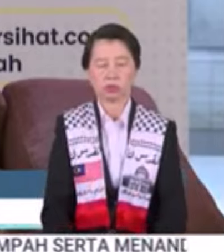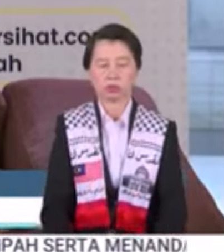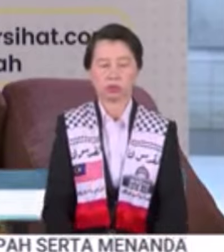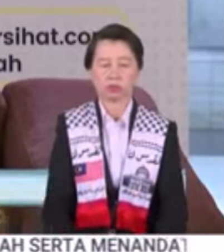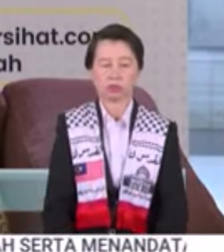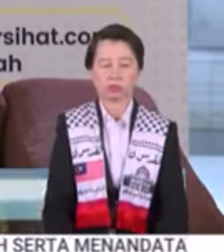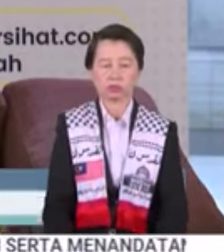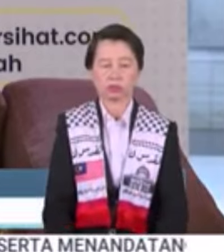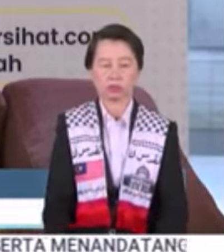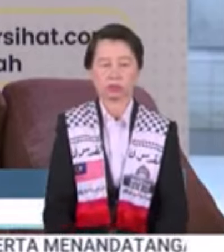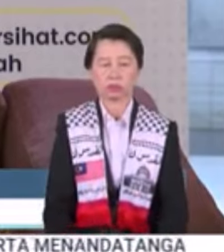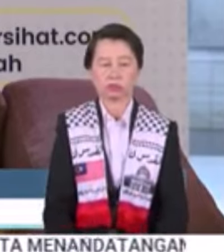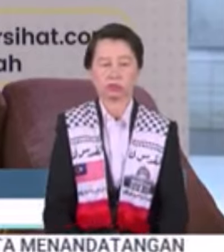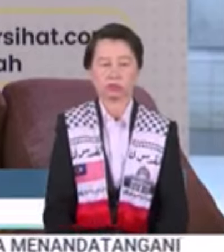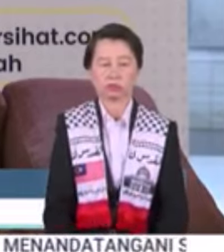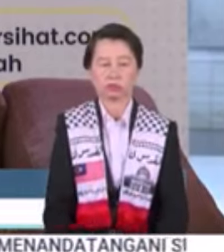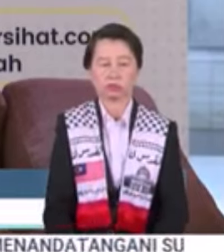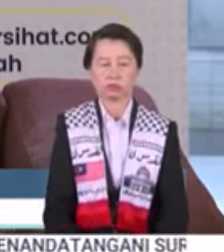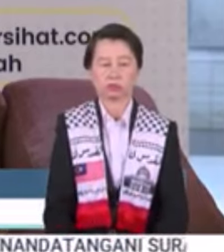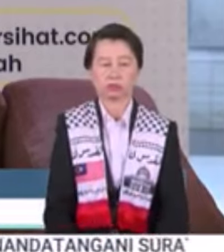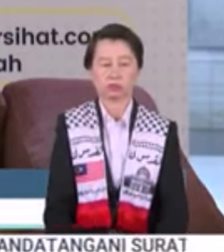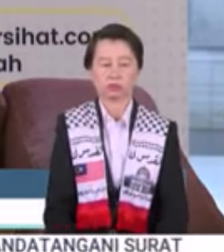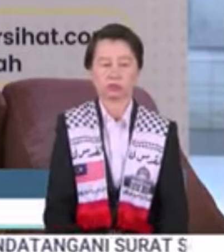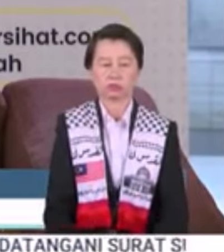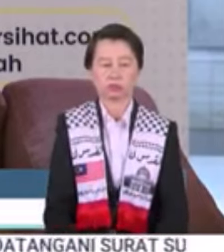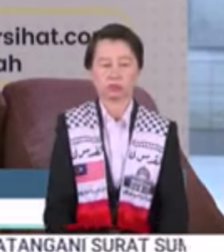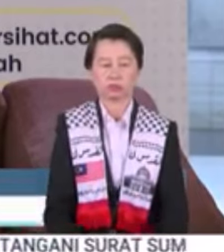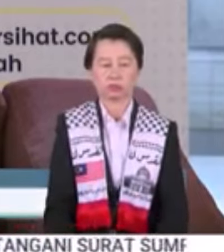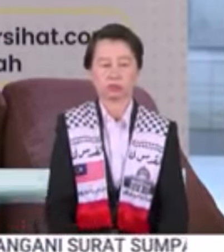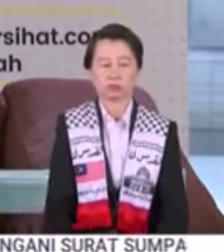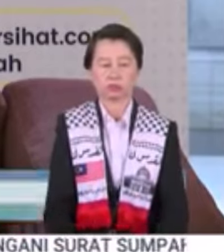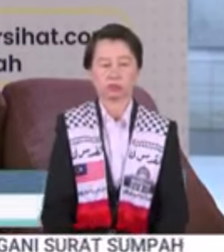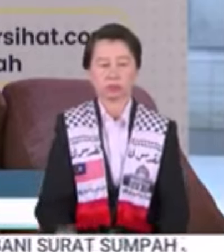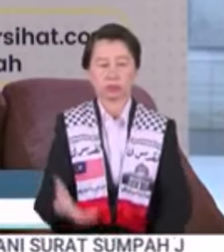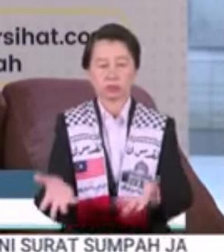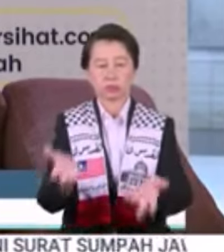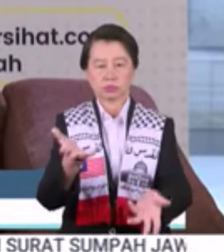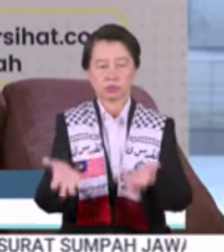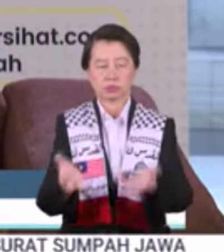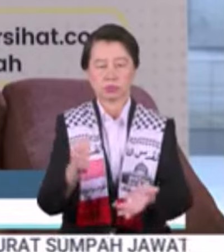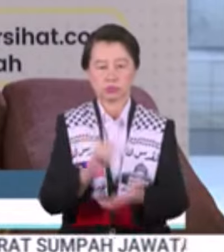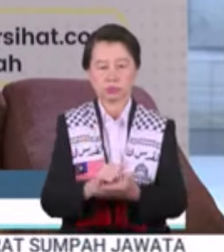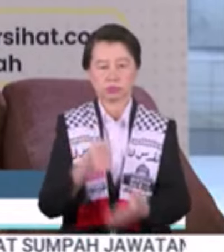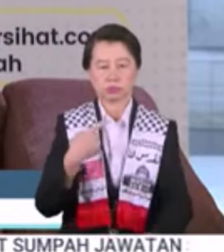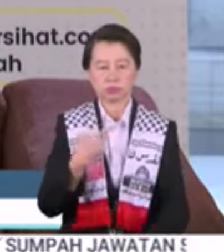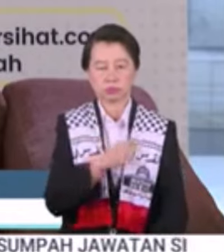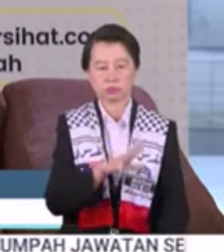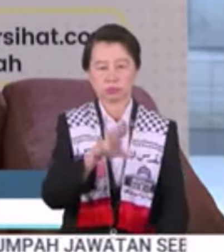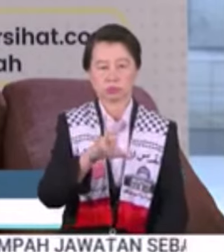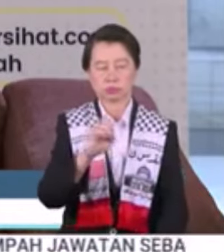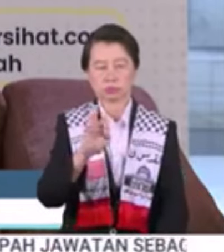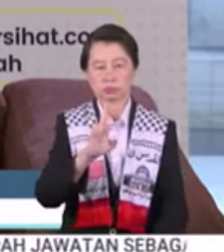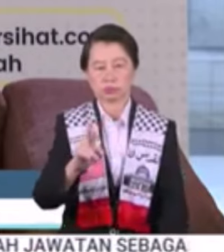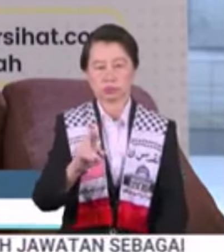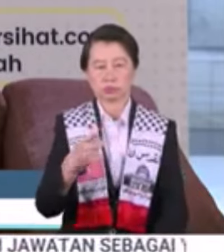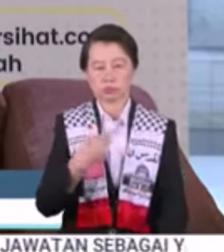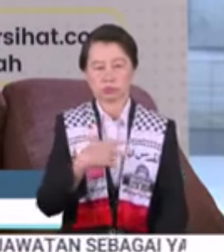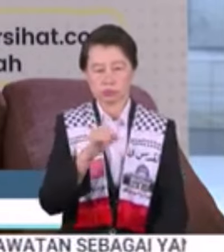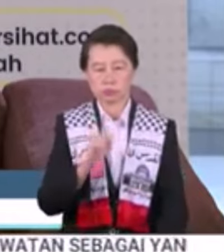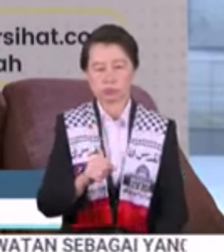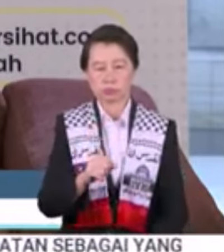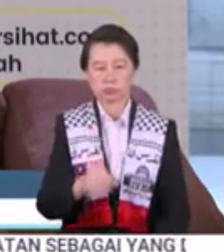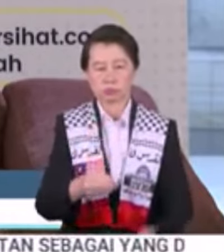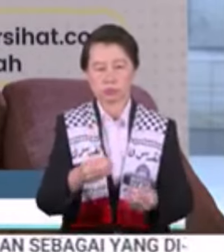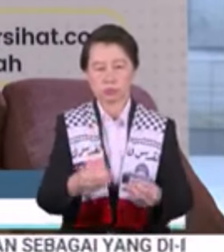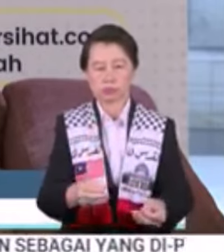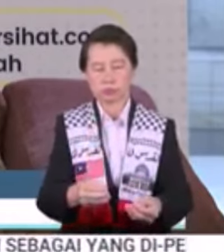1 Februari merupakan tempoh kepada mungkin penerima polisi yang telah melebihi 2 tahun sekiranya mereka